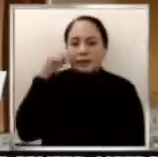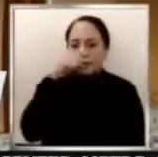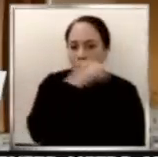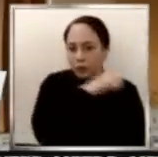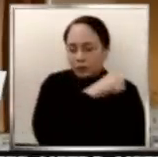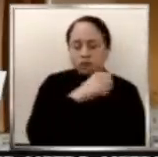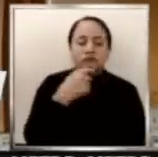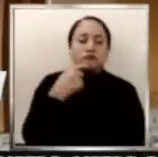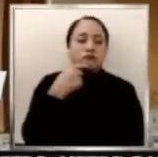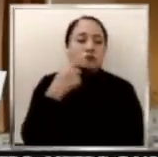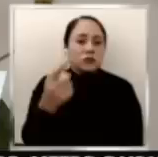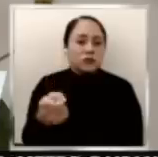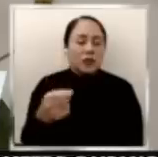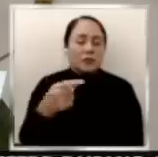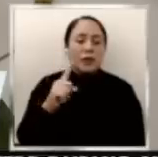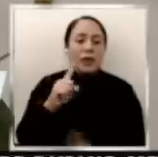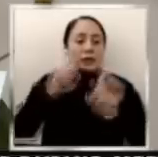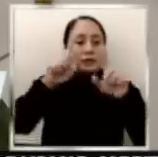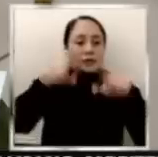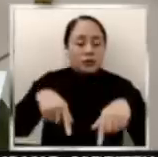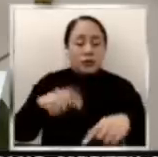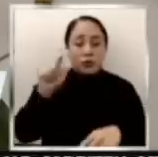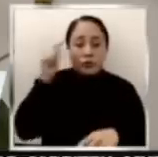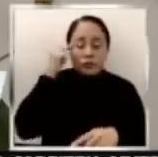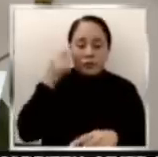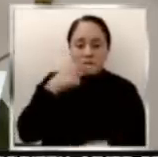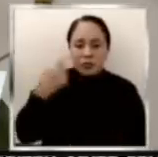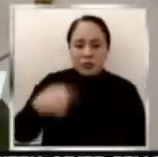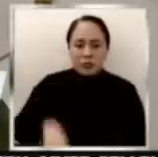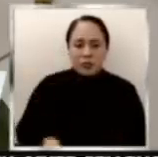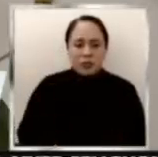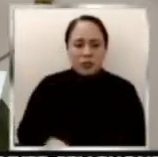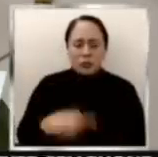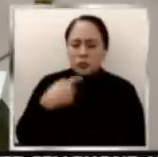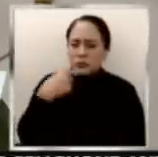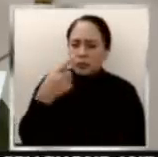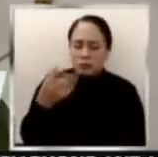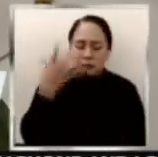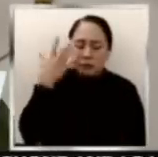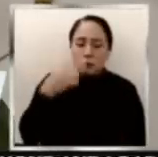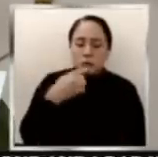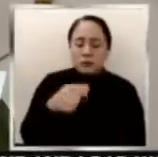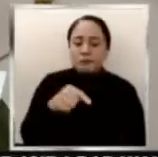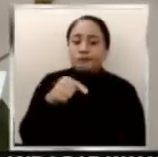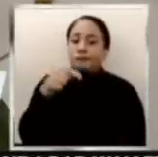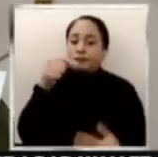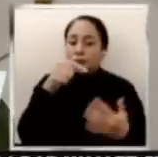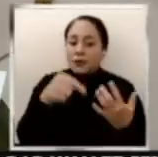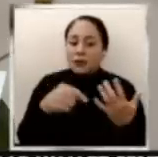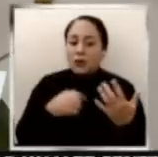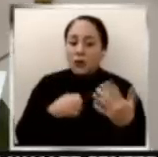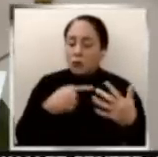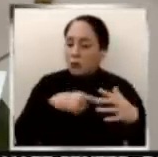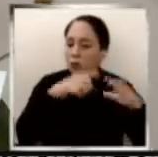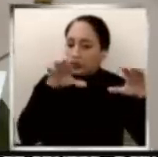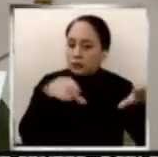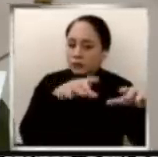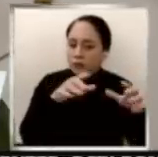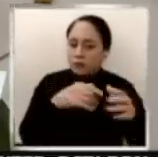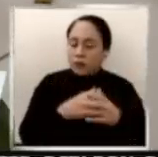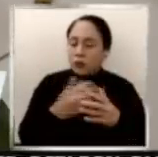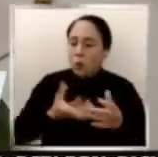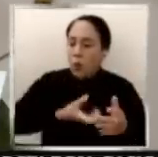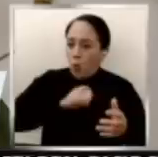ating gobyerno sa China. Of course, you note what they say, but as I said, these are undertaken for our own bilateral